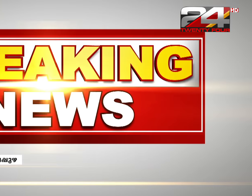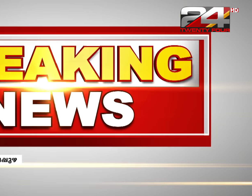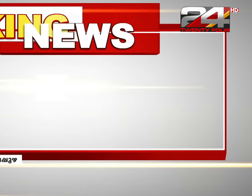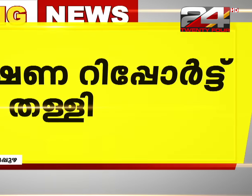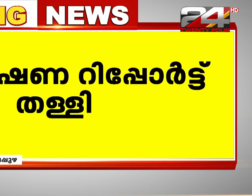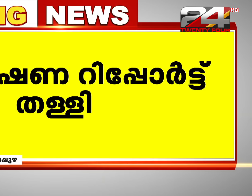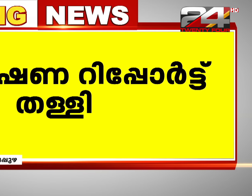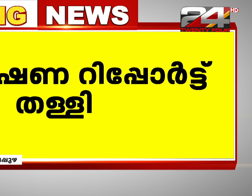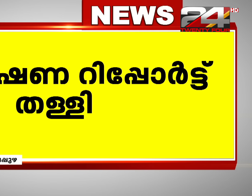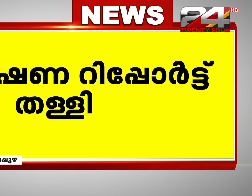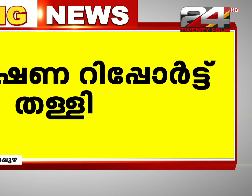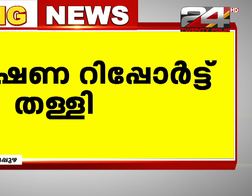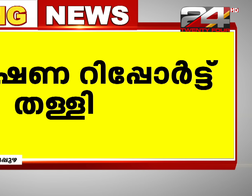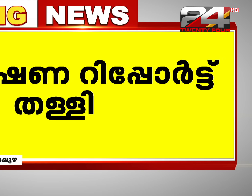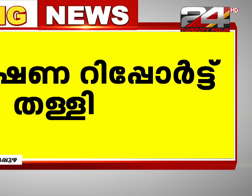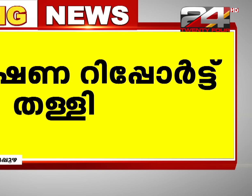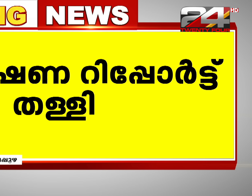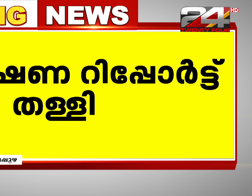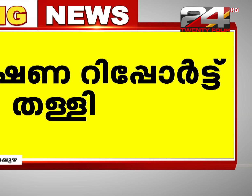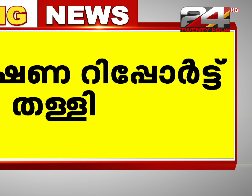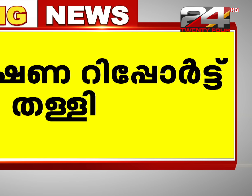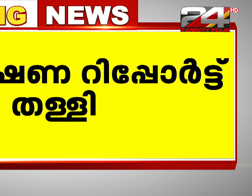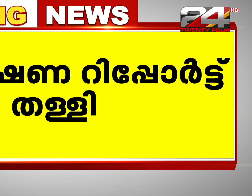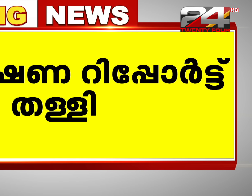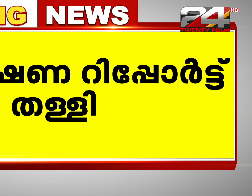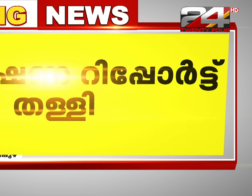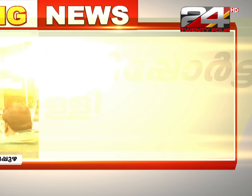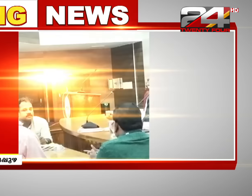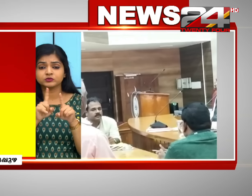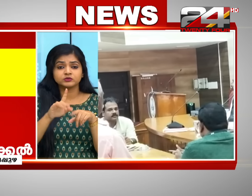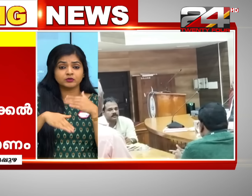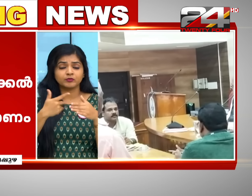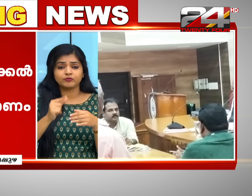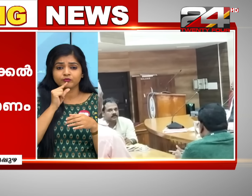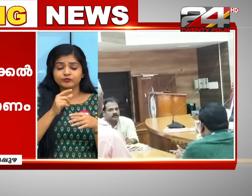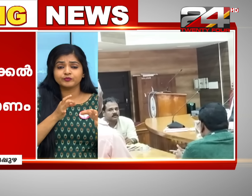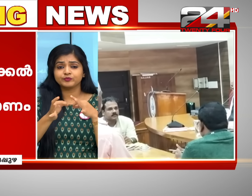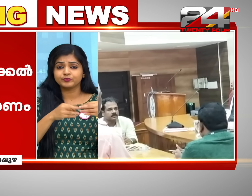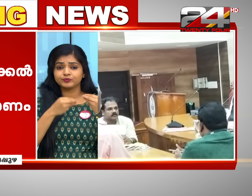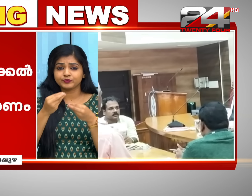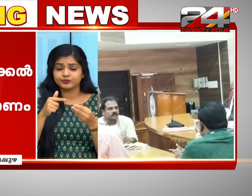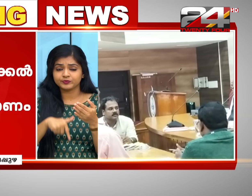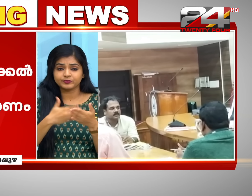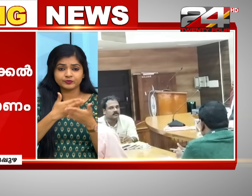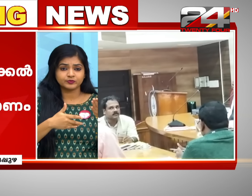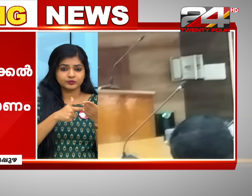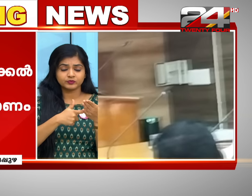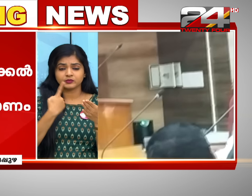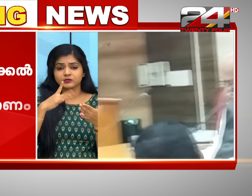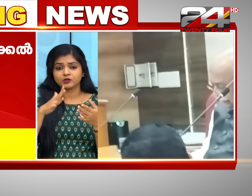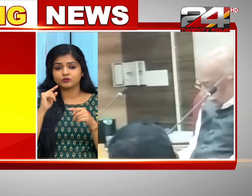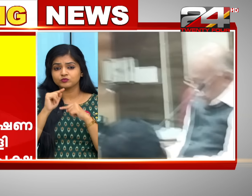ശേഷം എന്തിനു വേണ്ടിയിട്ട് അവരുടെ ഭാഗത്ത് തെറ്റില്ലെന്ന് വരുത്താൻ വേണ്ടിയിട്ട് ഇത്തരത്തിലുള്ള ന്യായങ്ങൾ വിശദീകരിക്കുന്നു എന്ന വാദം. ഒരുപാട്